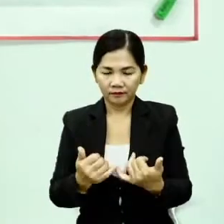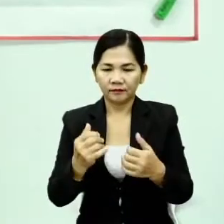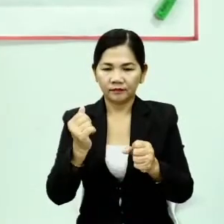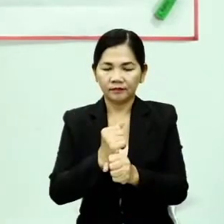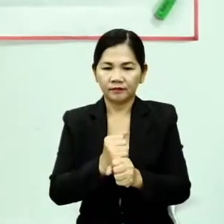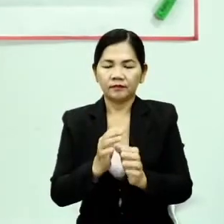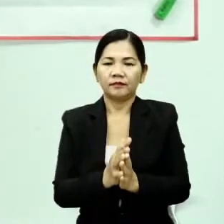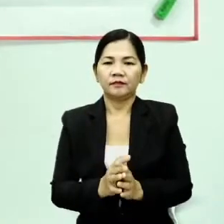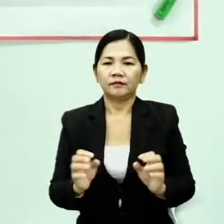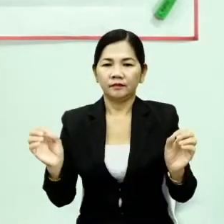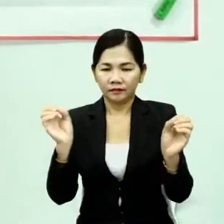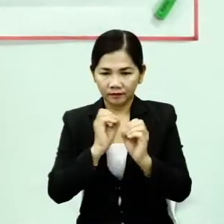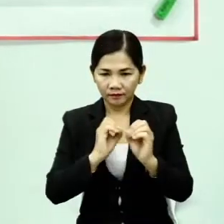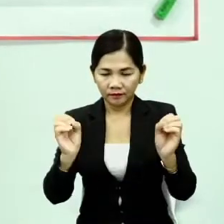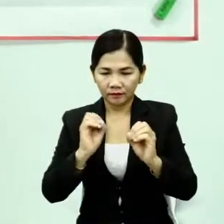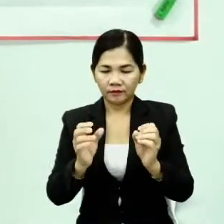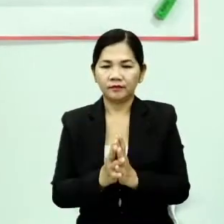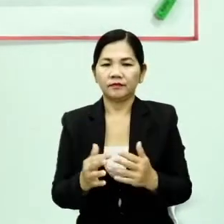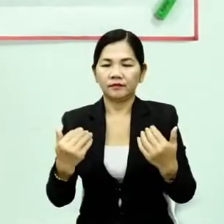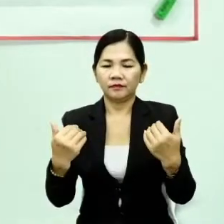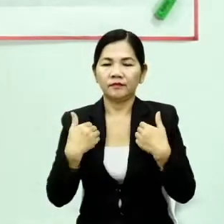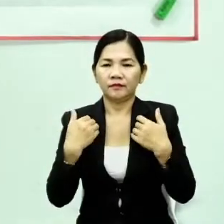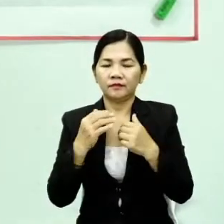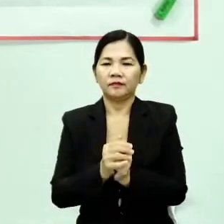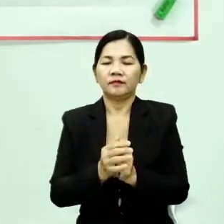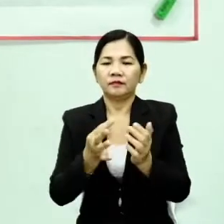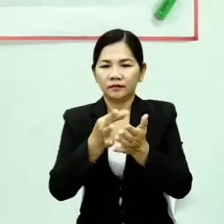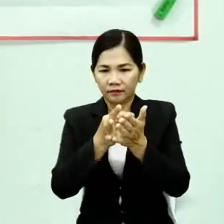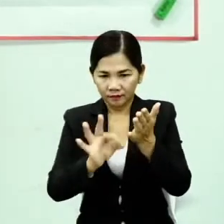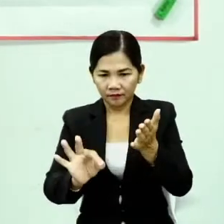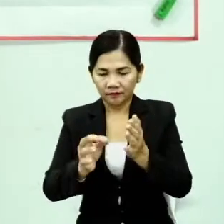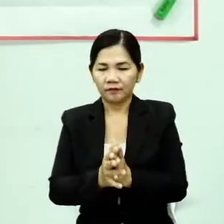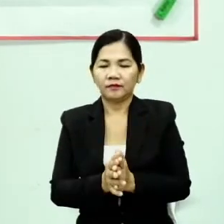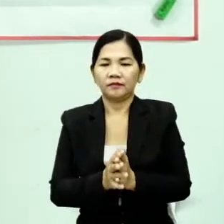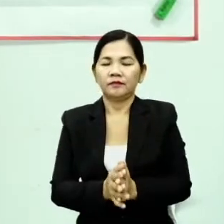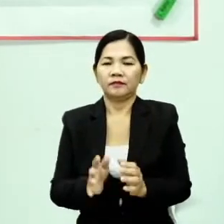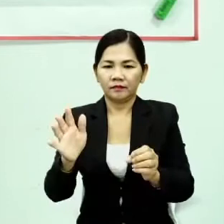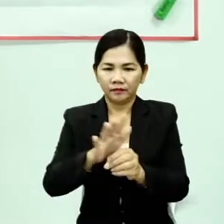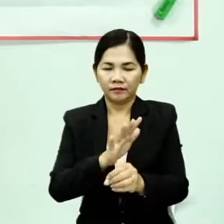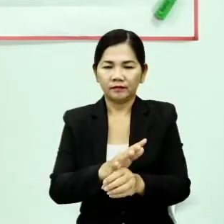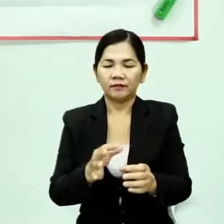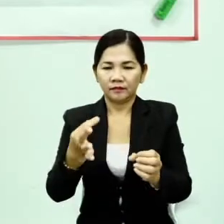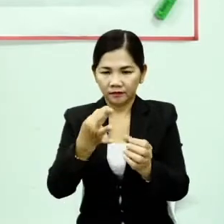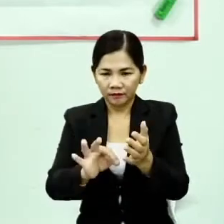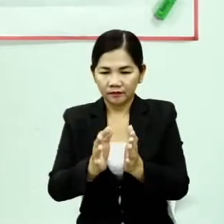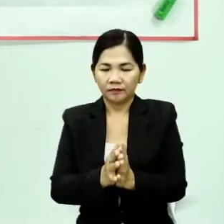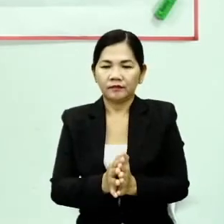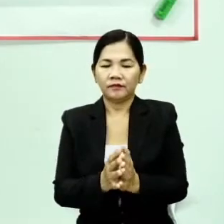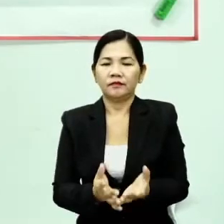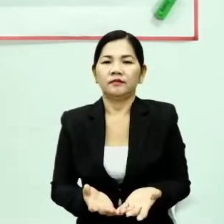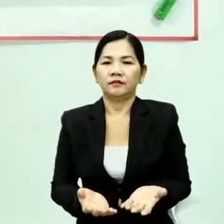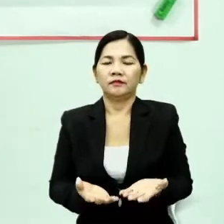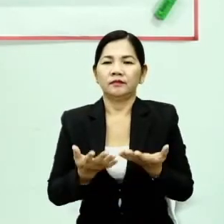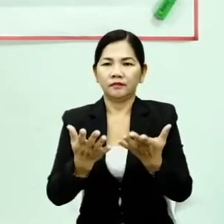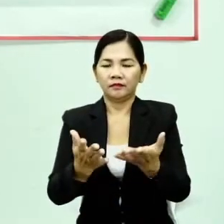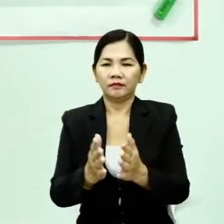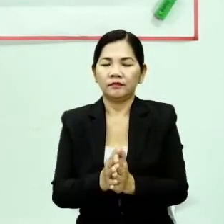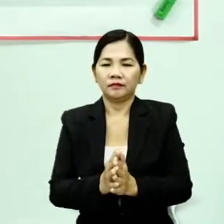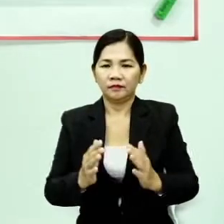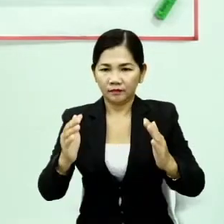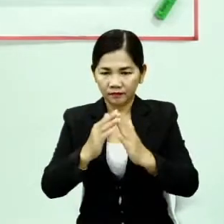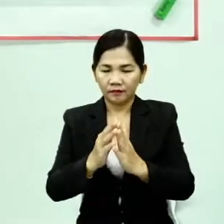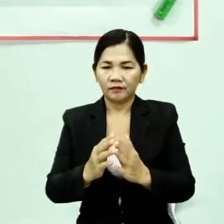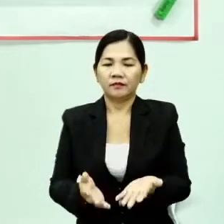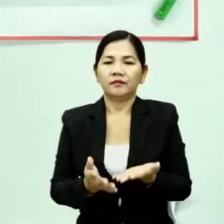đại con thưa mình toàn bàn trầm trớ cha rứa có con miên chấm nội khoa khan chẳng con ai bấm pin chấm nội khoa khan cha nâng cao đầm rớ cha cách cá đọc